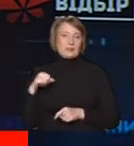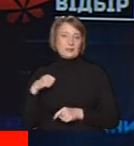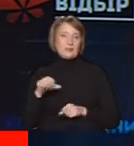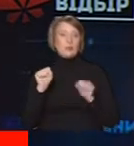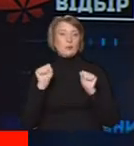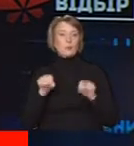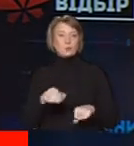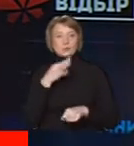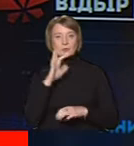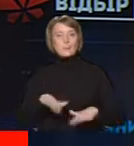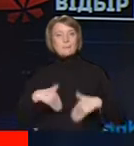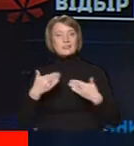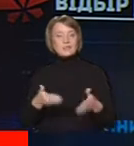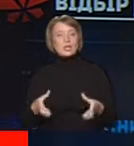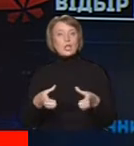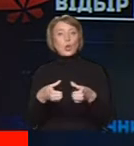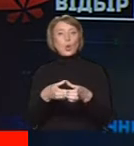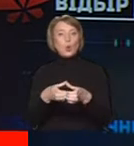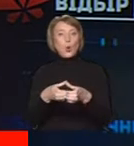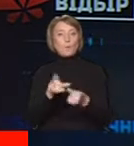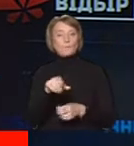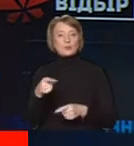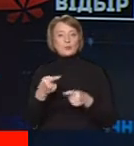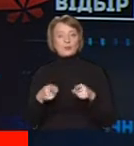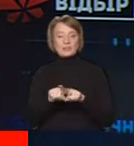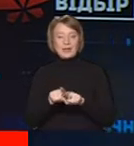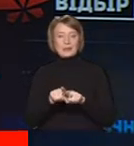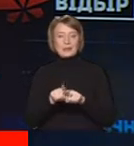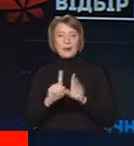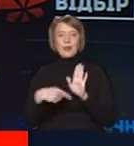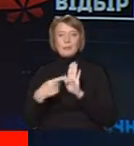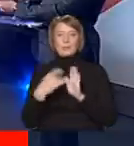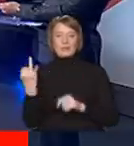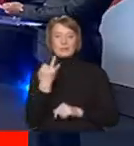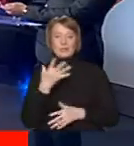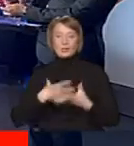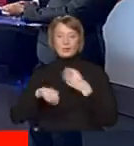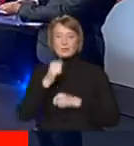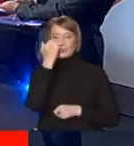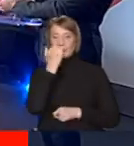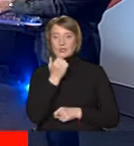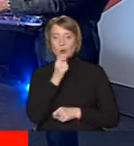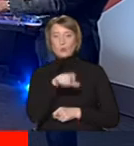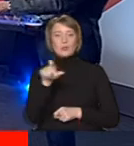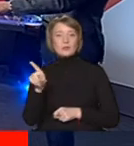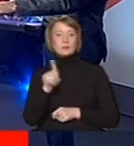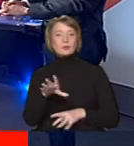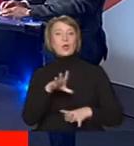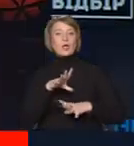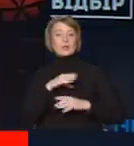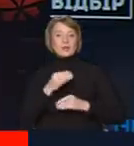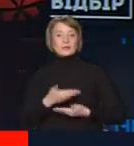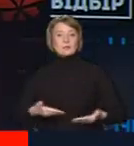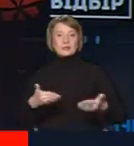можна сказати, представляли громаду, тому що ці питання окремо цікавлять усіх. Дякую дуже нашим глядачам за те, що були разом із нами.